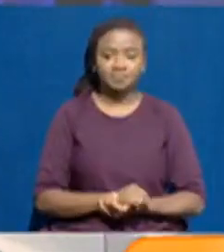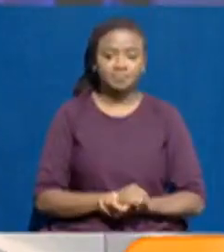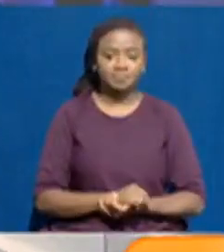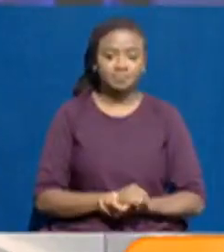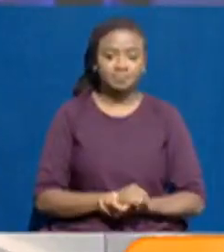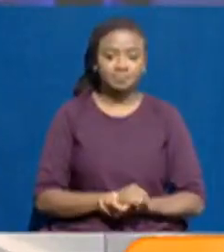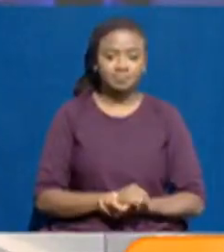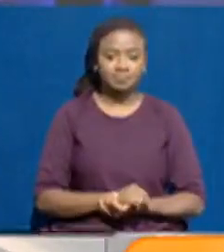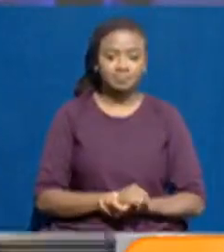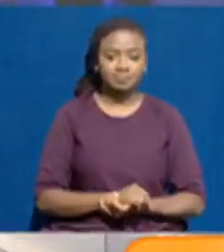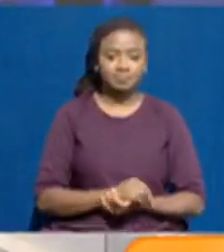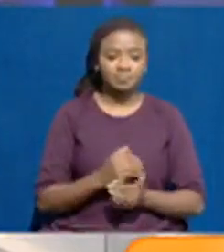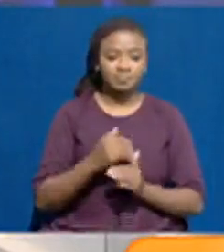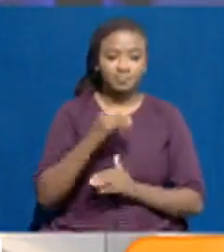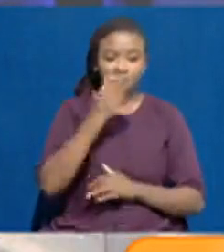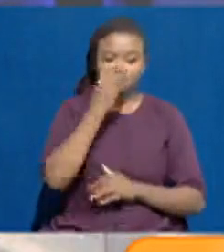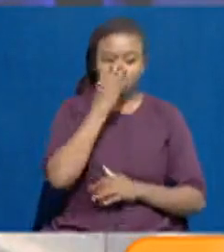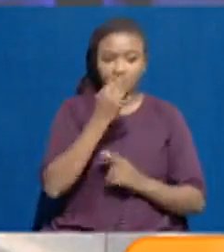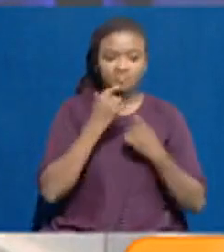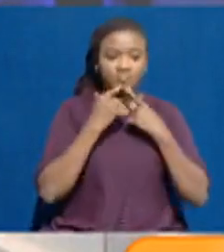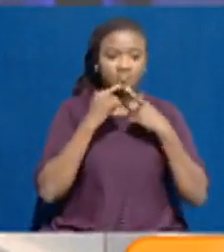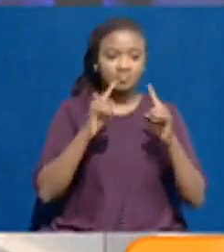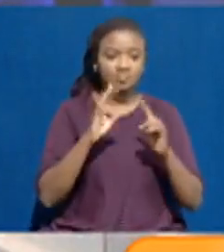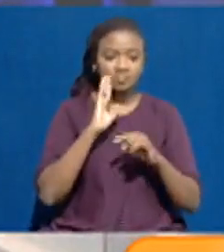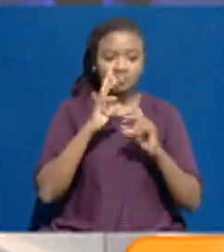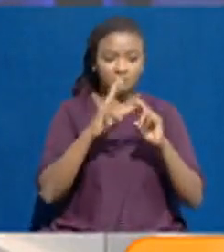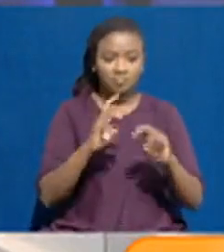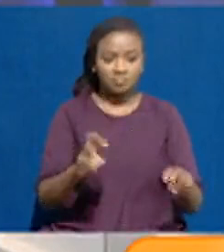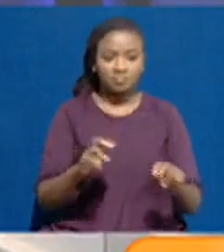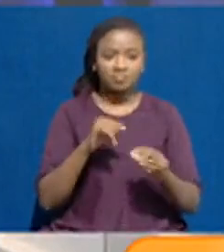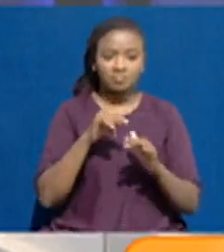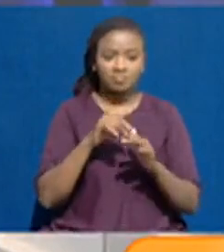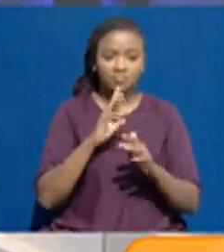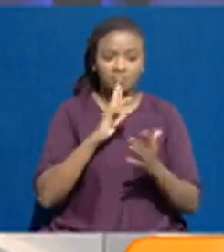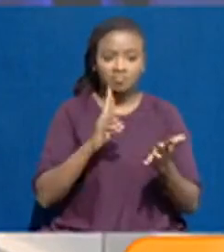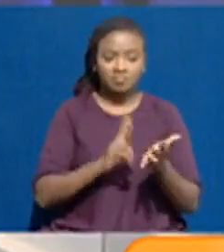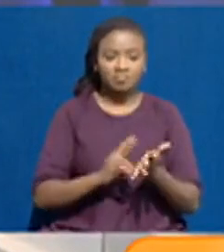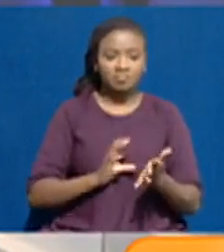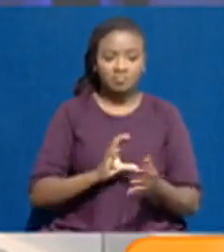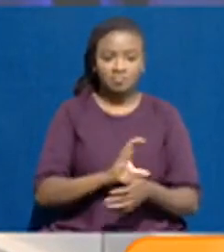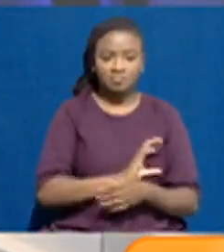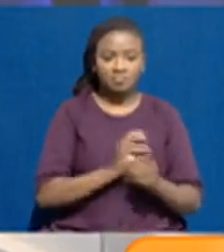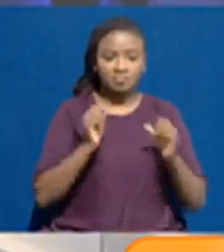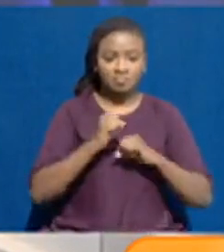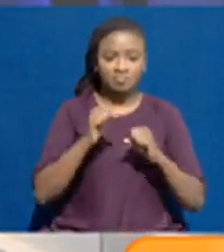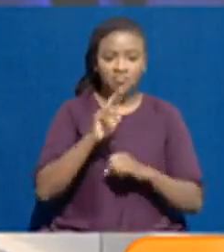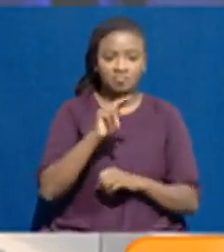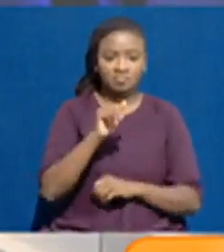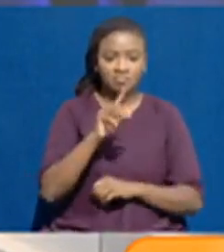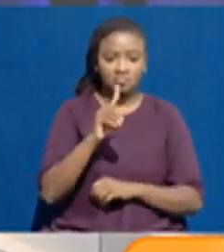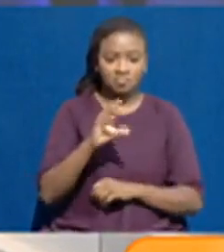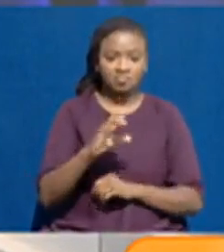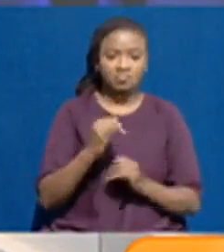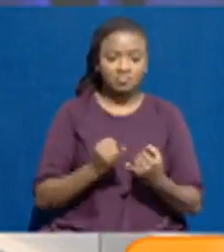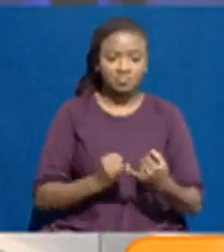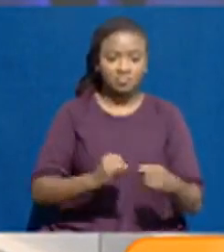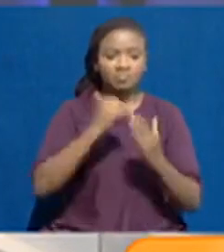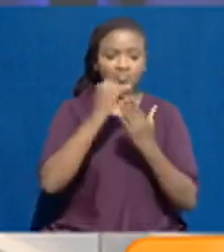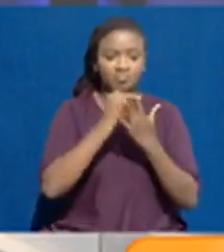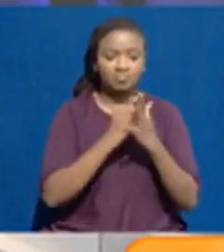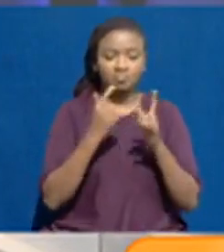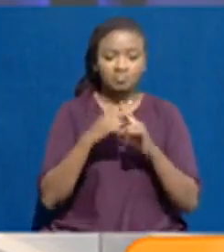Siku moja baada ya Rais William Ruto kutangaza kuwa atachunguza kwa makini ripoti ya kamati ya uwiano na kuitekeleza kwa utaratibu, wataalamu